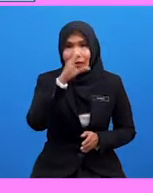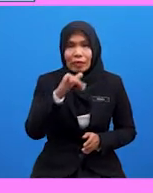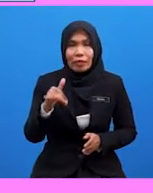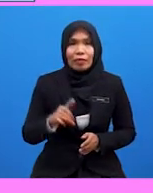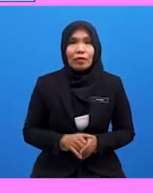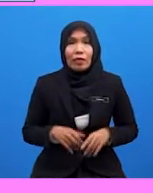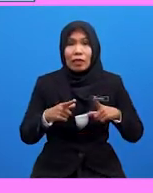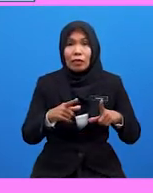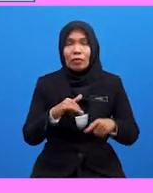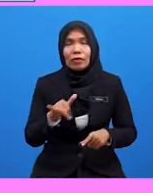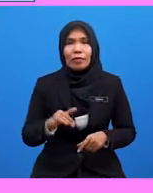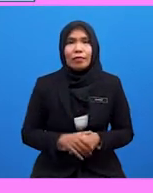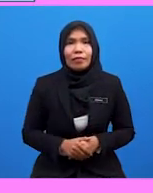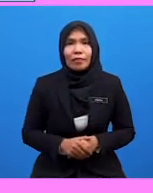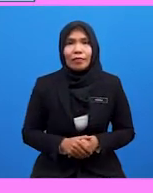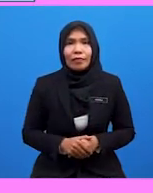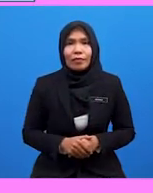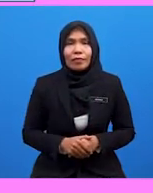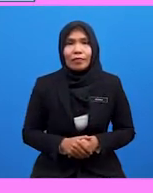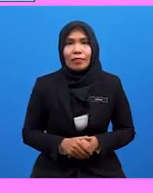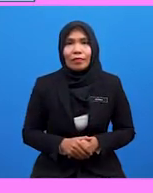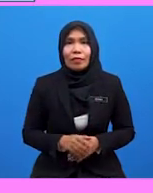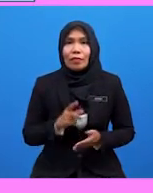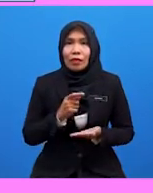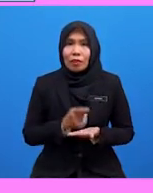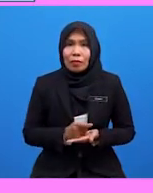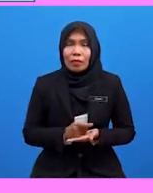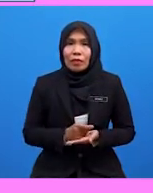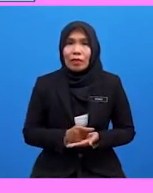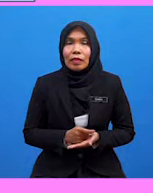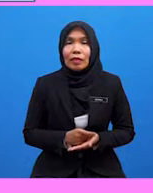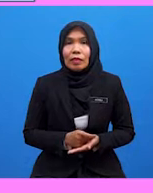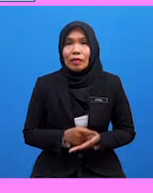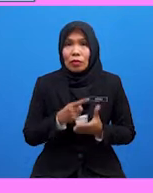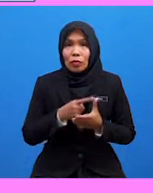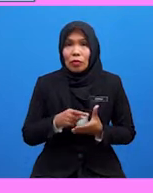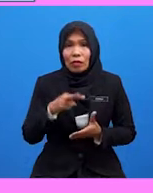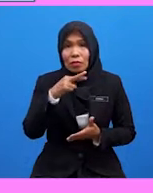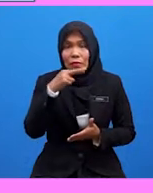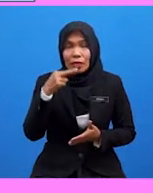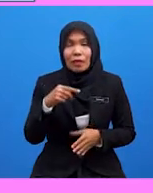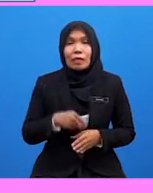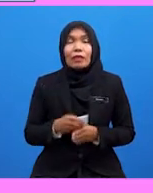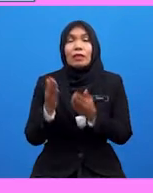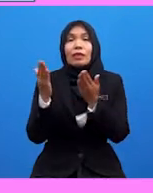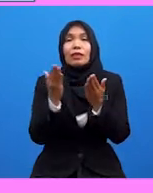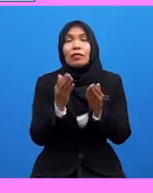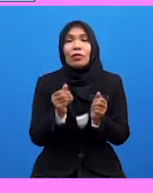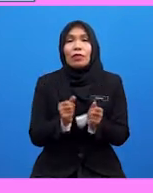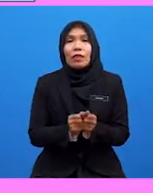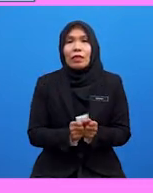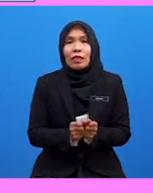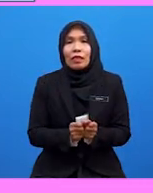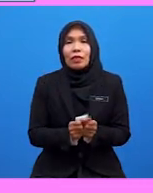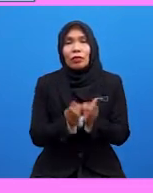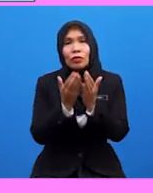cantiknya, lajunya. Contoh ayat, tibanya Ramadan disambut dengan kesyukuran. Cikgu harap